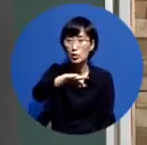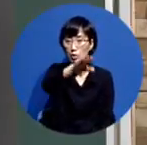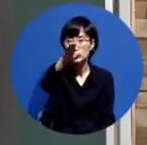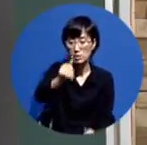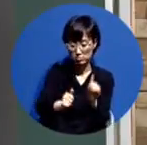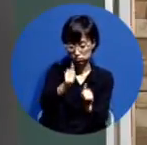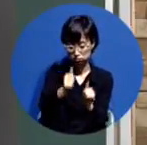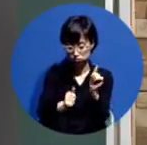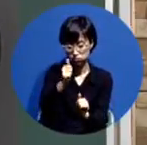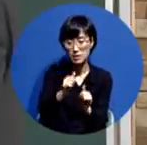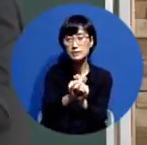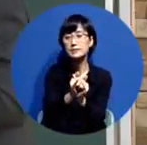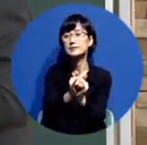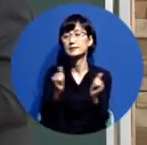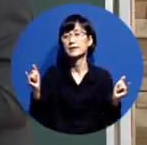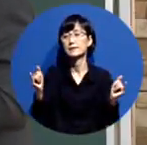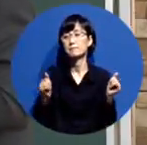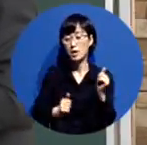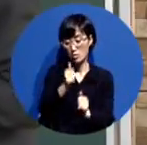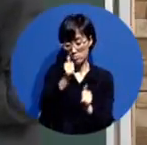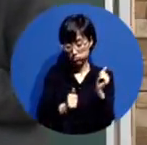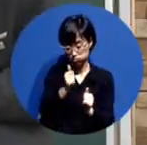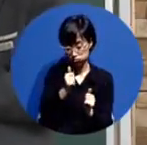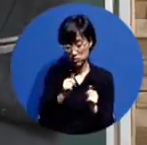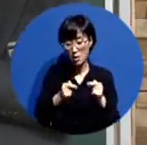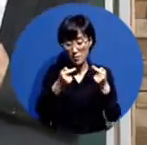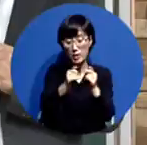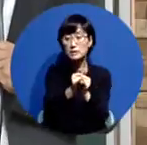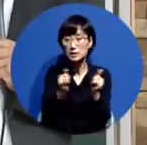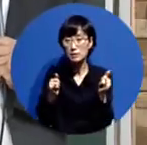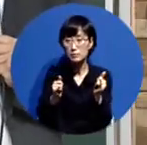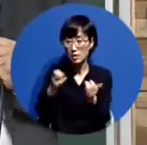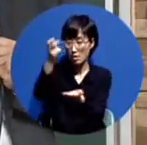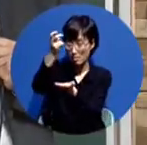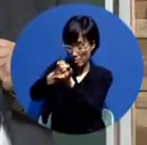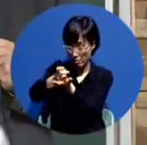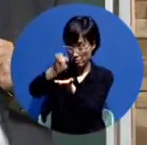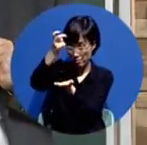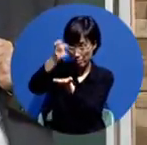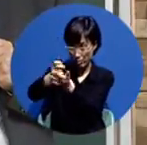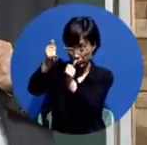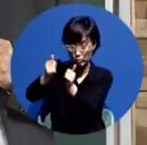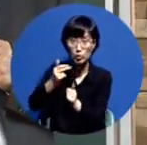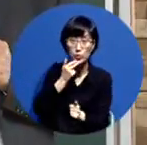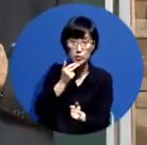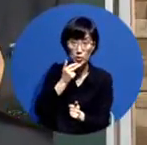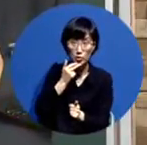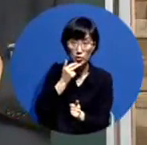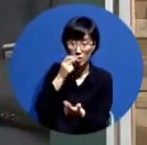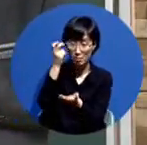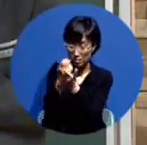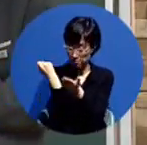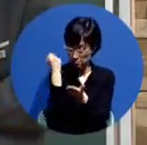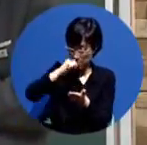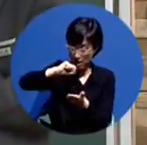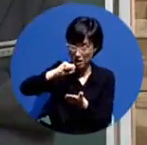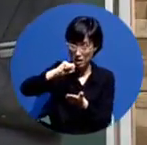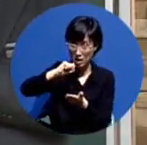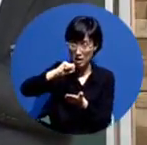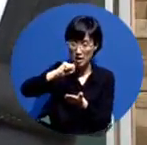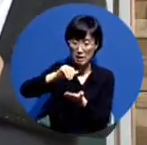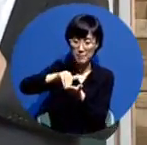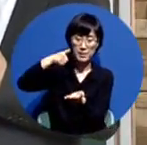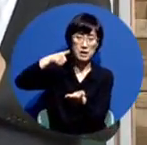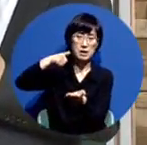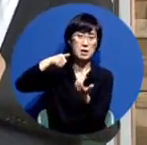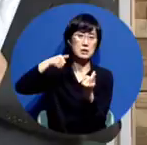们是比武的人 경계하는사람은법대로경계하지않으면승리도결국은탈락하는거죠 如果你比赛的时候